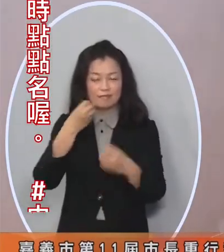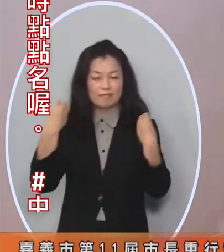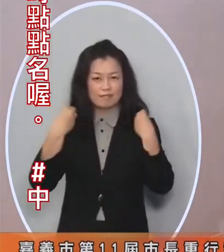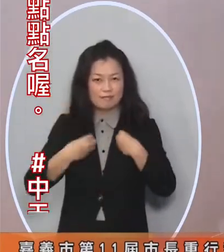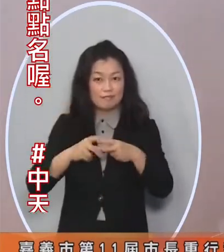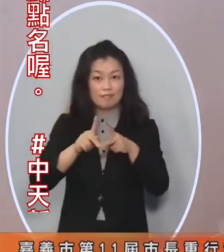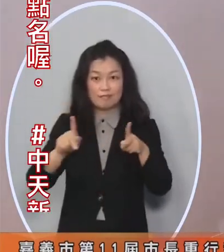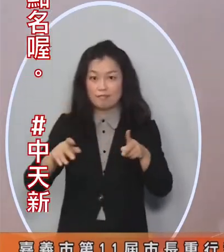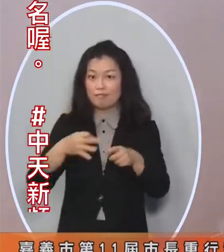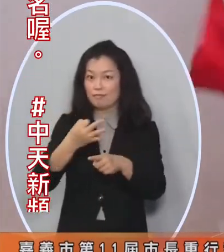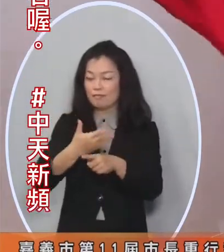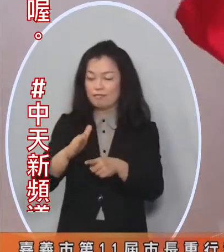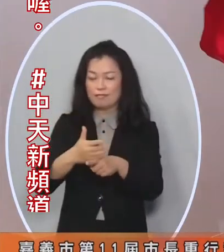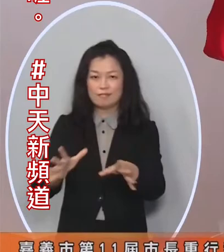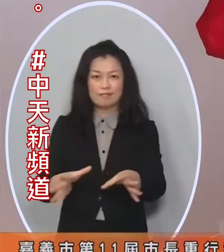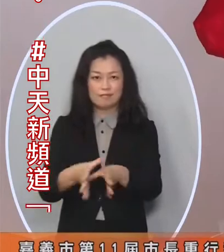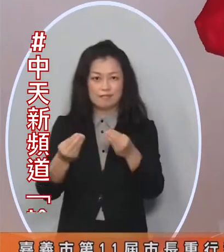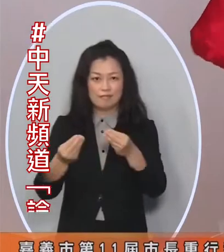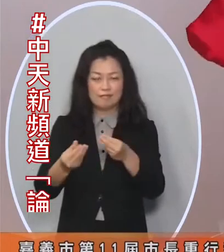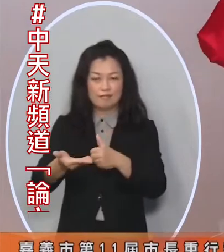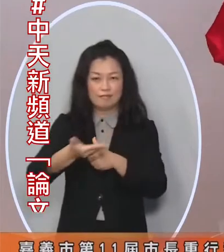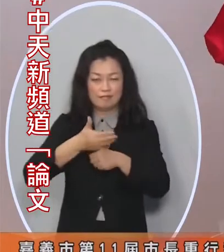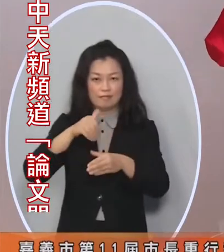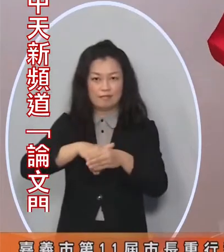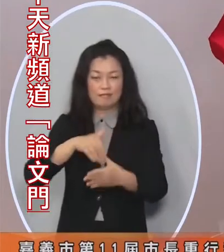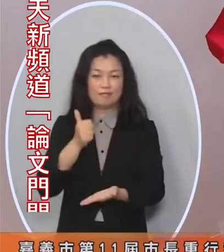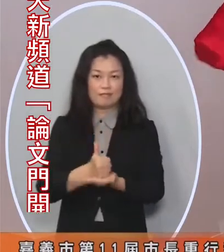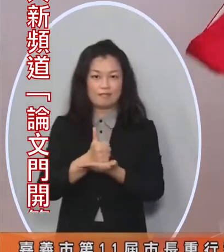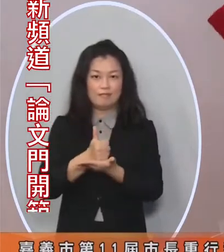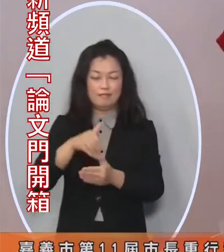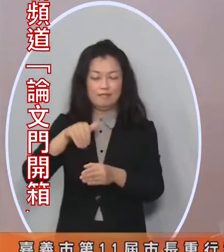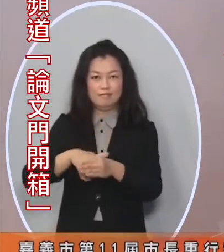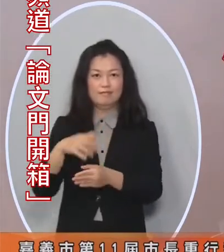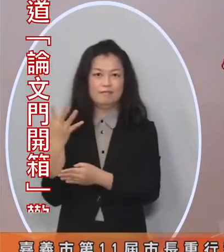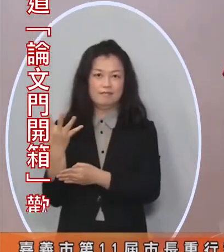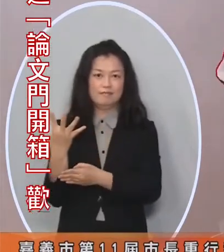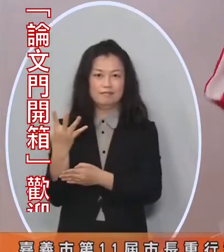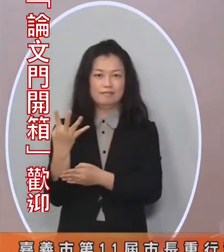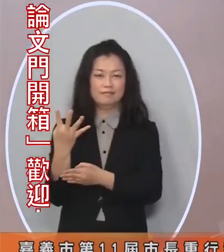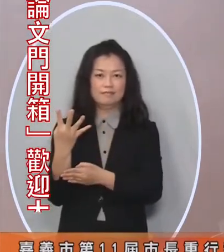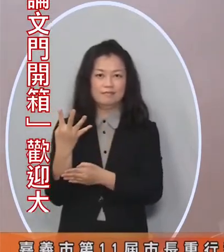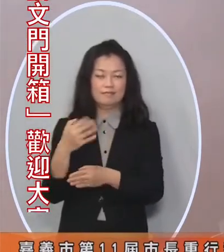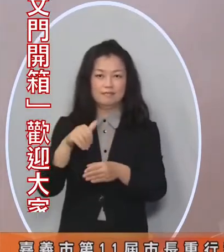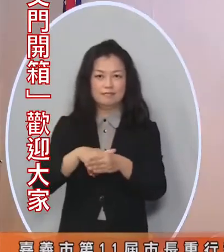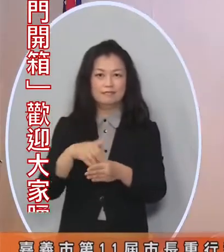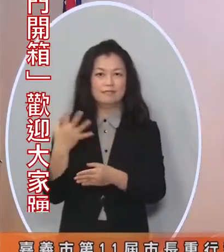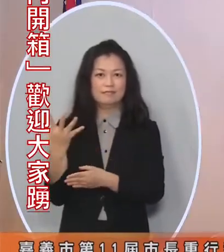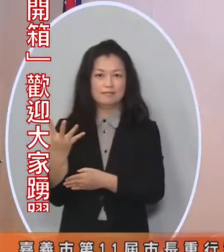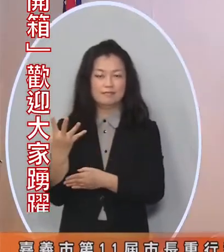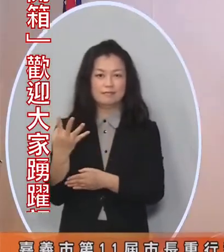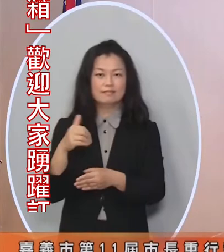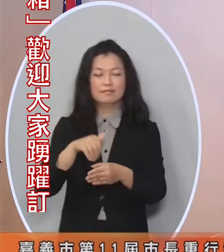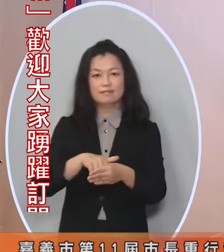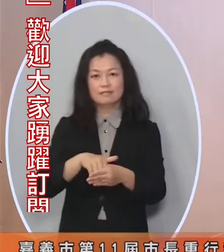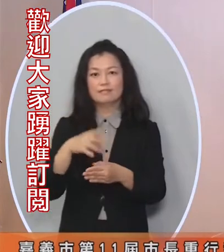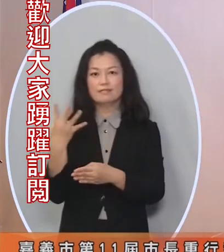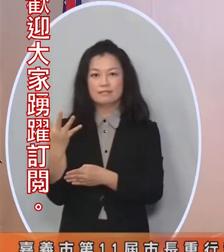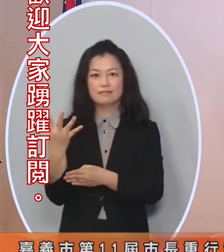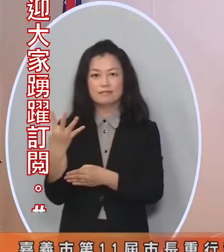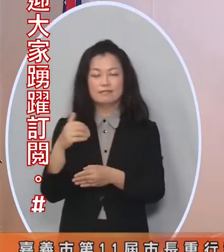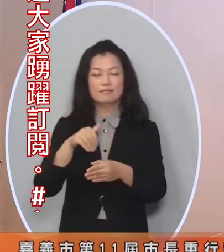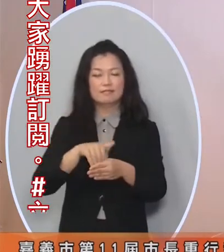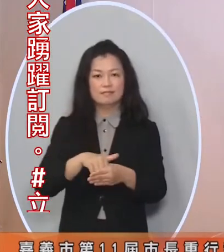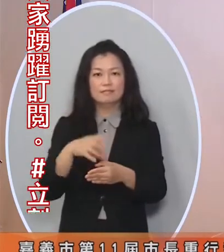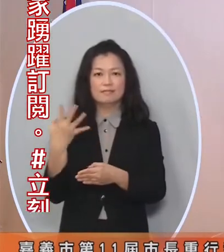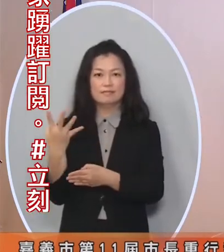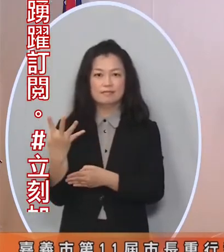钱拢免还，是我当选，投四号，投四号，投四号，投四号，